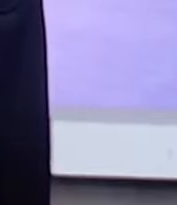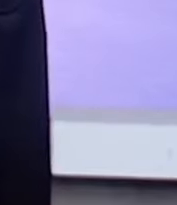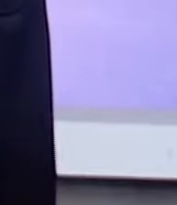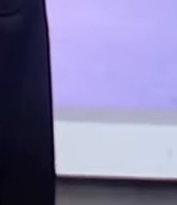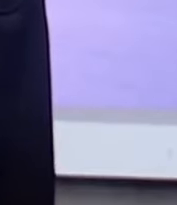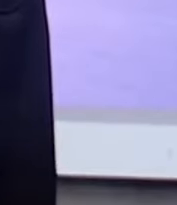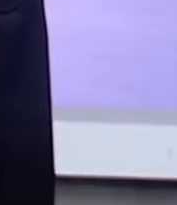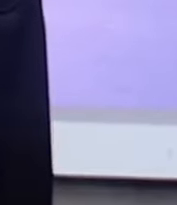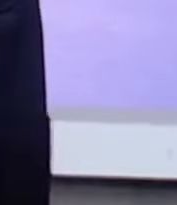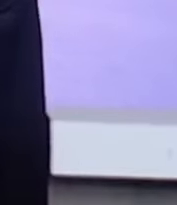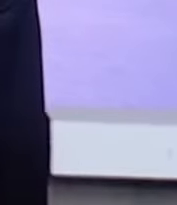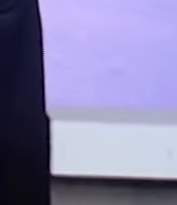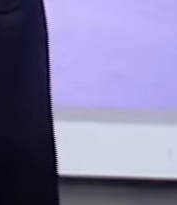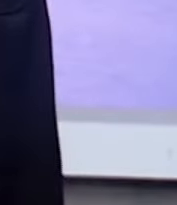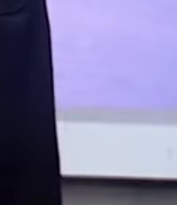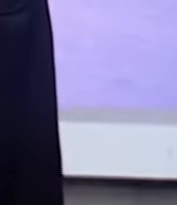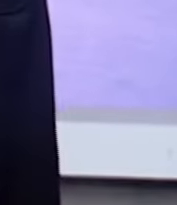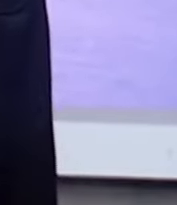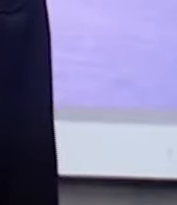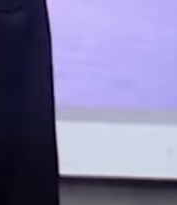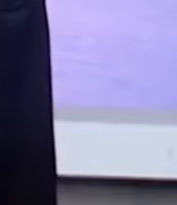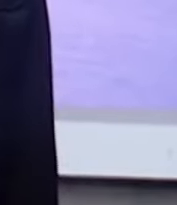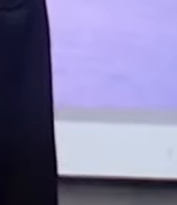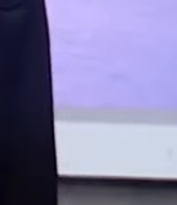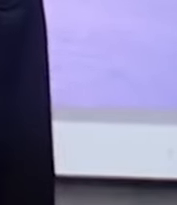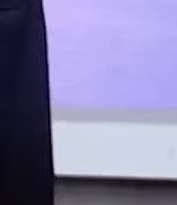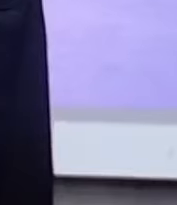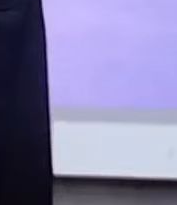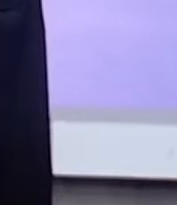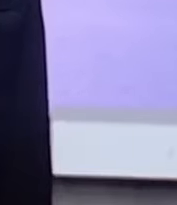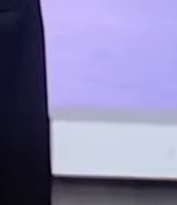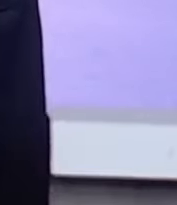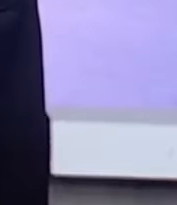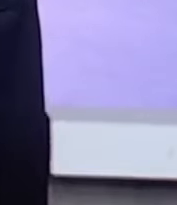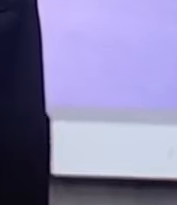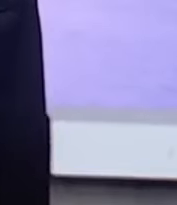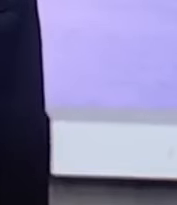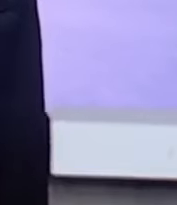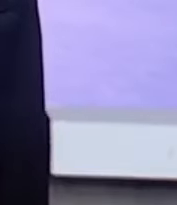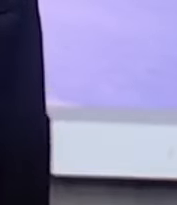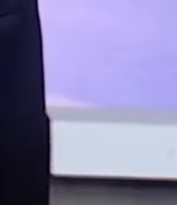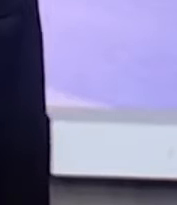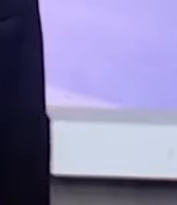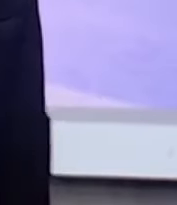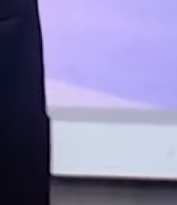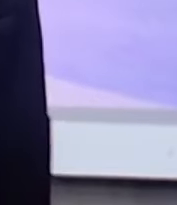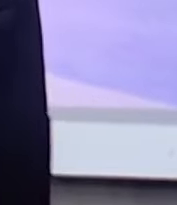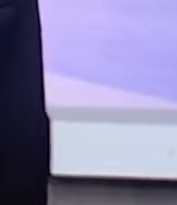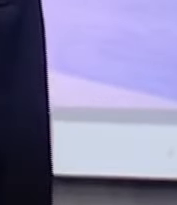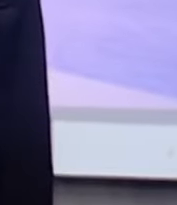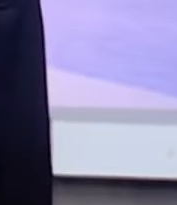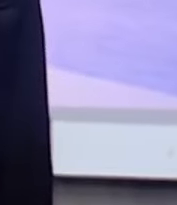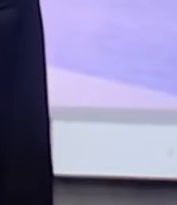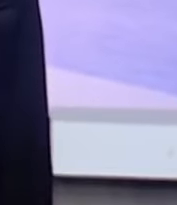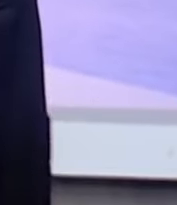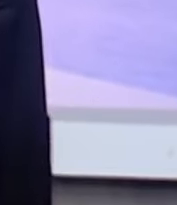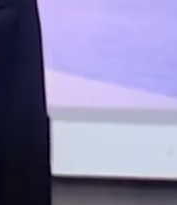Kapuso, sama-sama tayo maging saksi. Mag-subscribe sa GMA Integrated News sa YouTube at para sa mga Kapuso abroad,